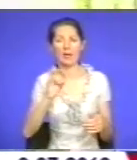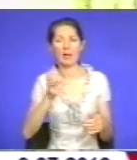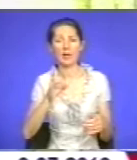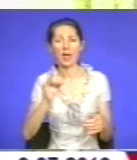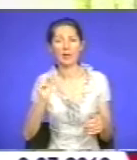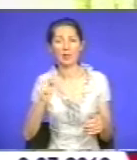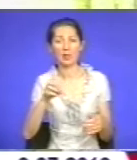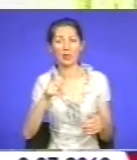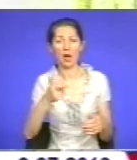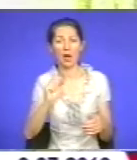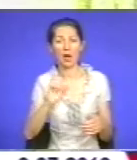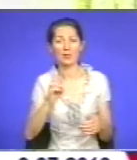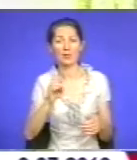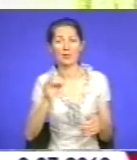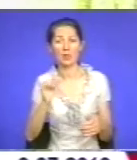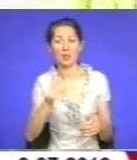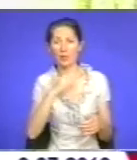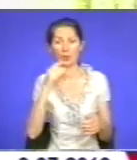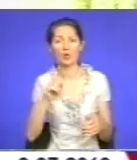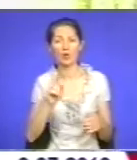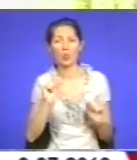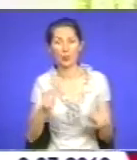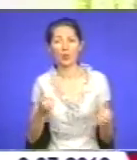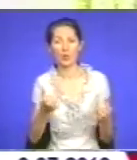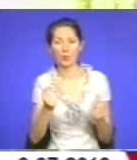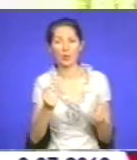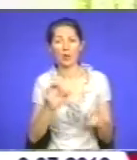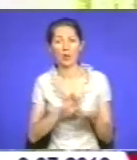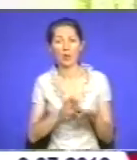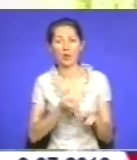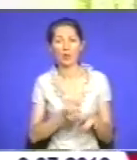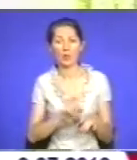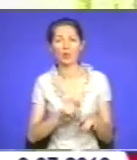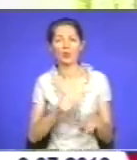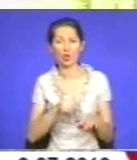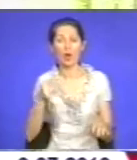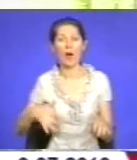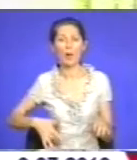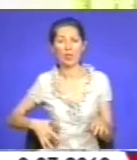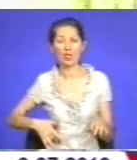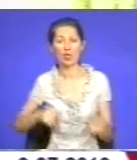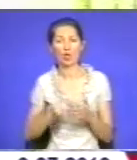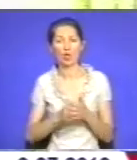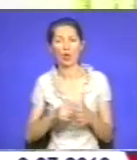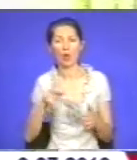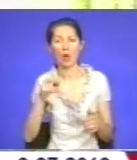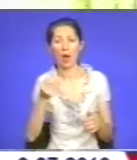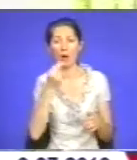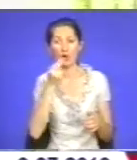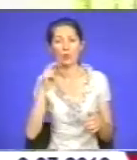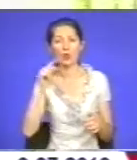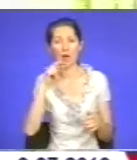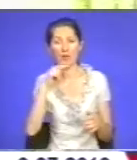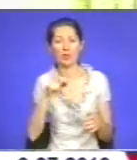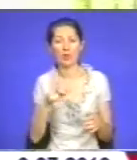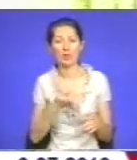тільки можна не отримати. Так? Крім того, дуже вразлива і чутлива печінка до харчових токсикоінфекцій, дуже чутливий